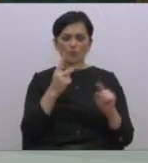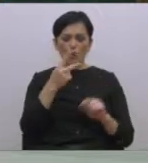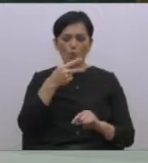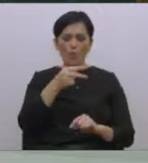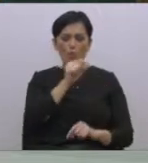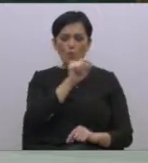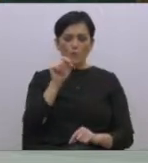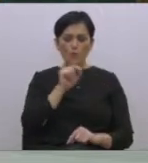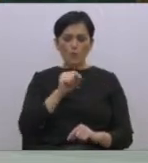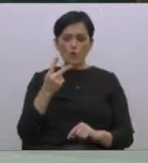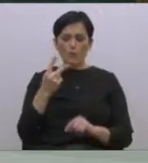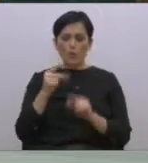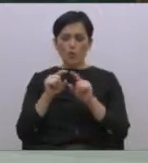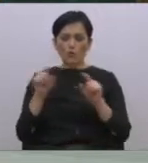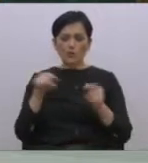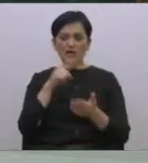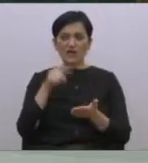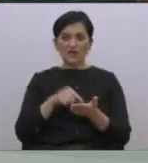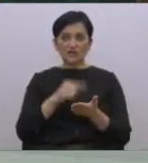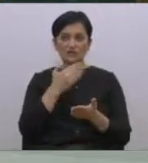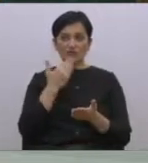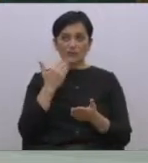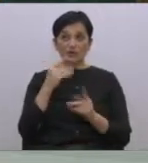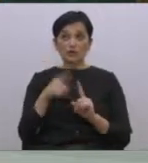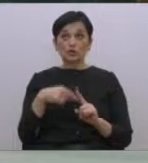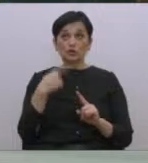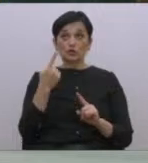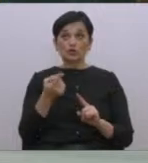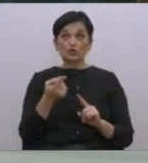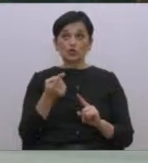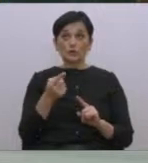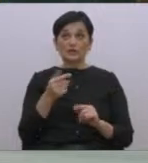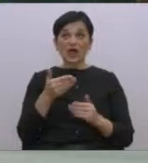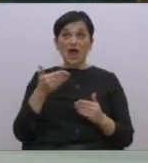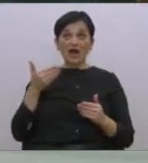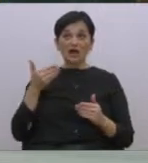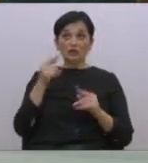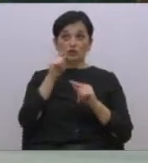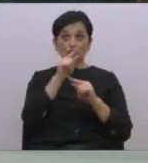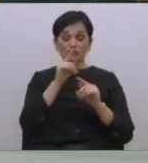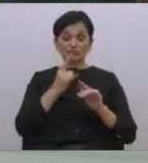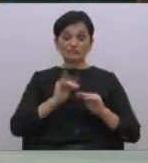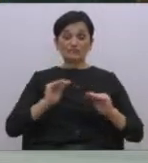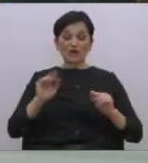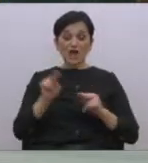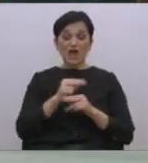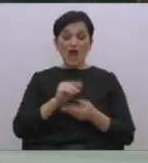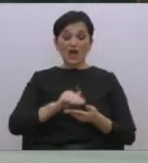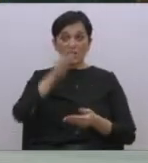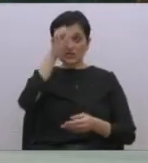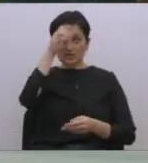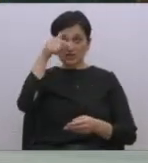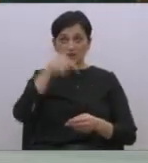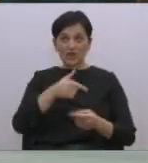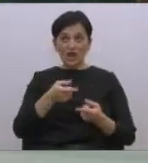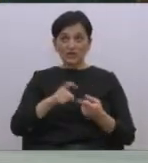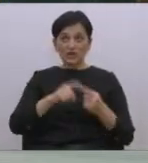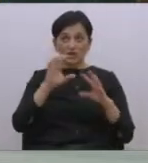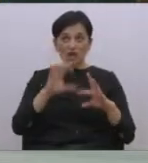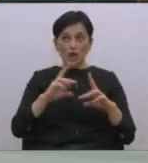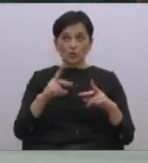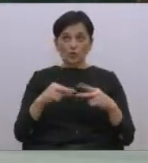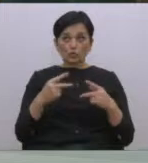და მეორე მუხლთან კითხვები არ არის. შემდეგი ადრეული და სკოლამდელი აღზრდის და განათლების შესახებ